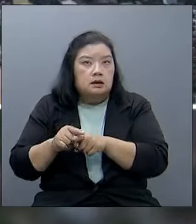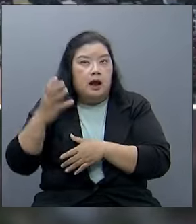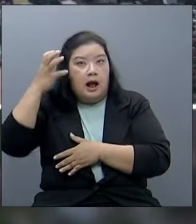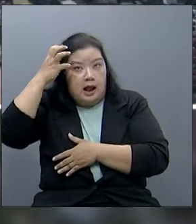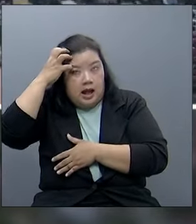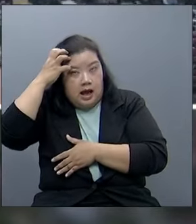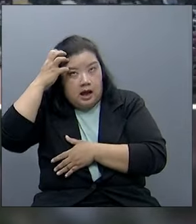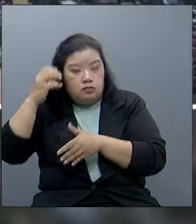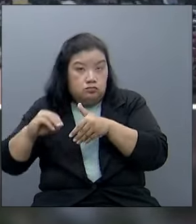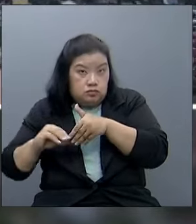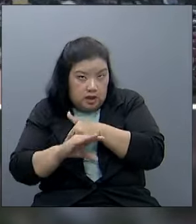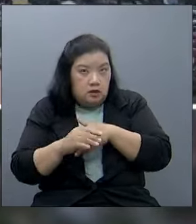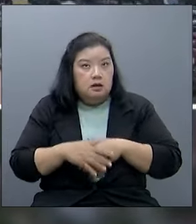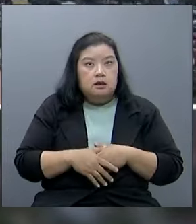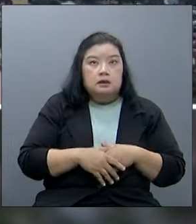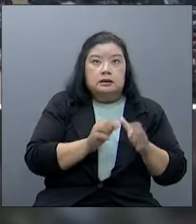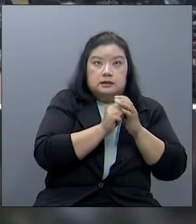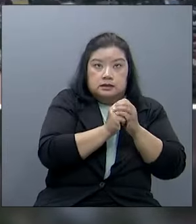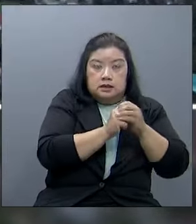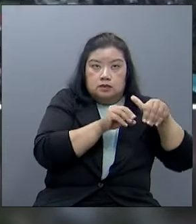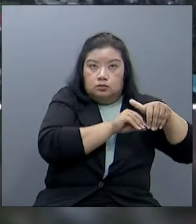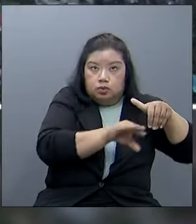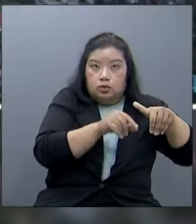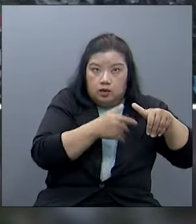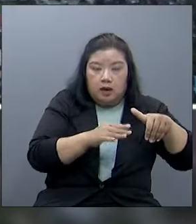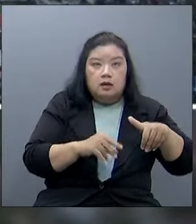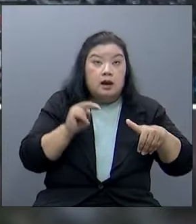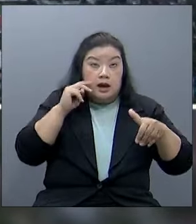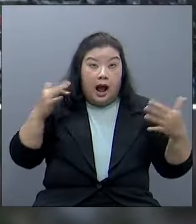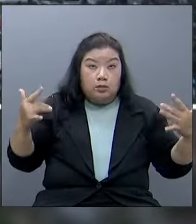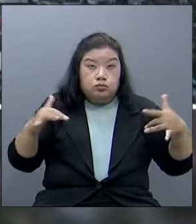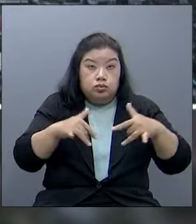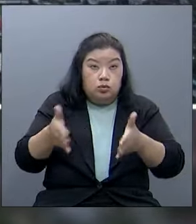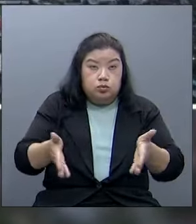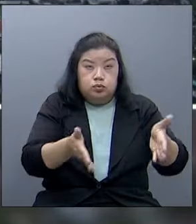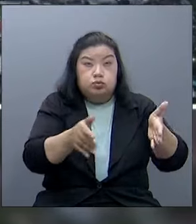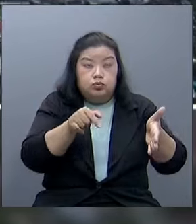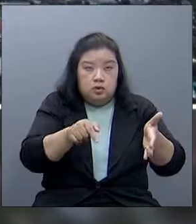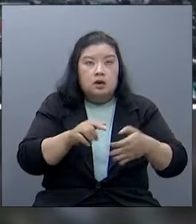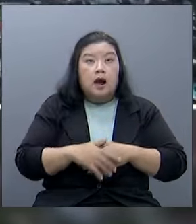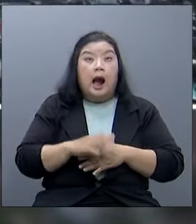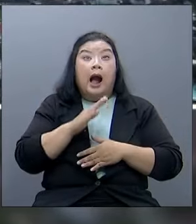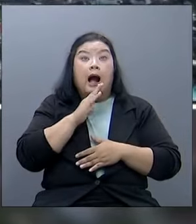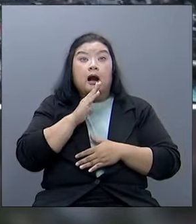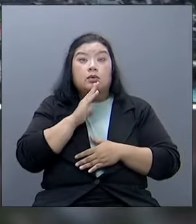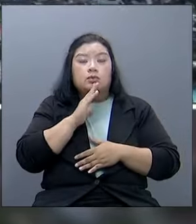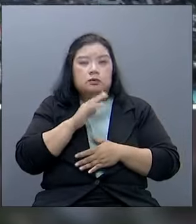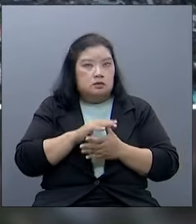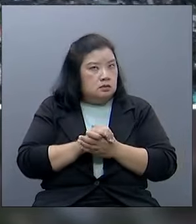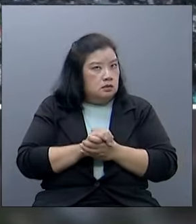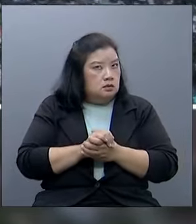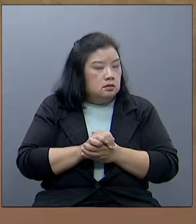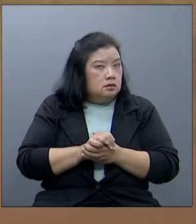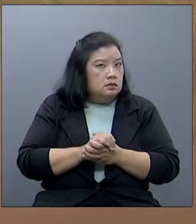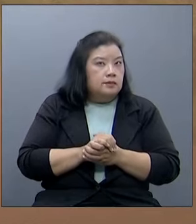างาสรางไตจ ไมนำหงไมุนี้ถาเราย้อนกลบไป ๆ เพห้เราเผ็